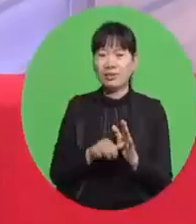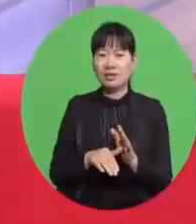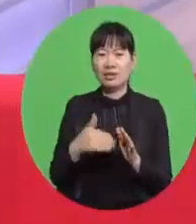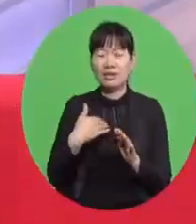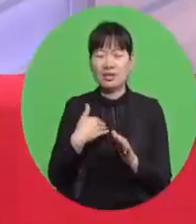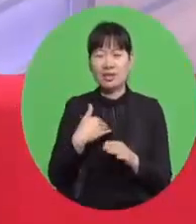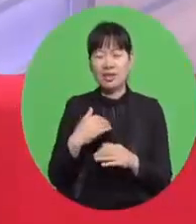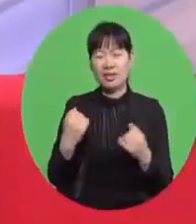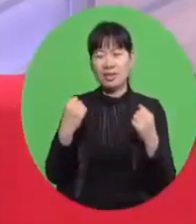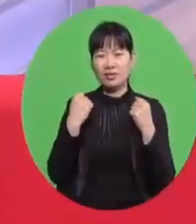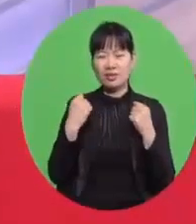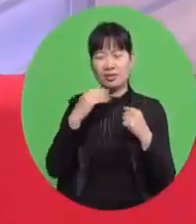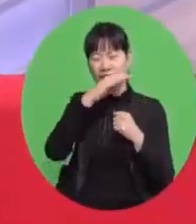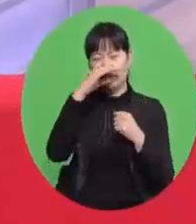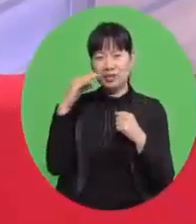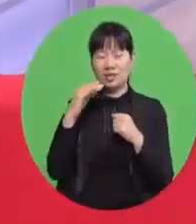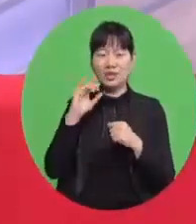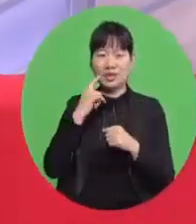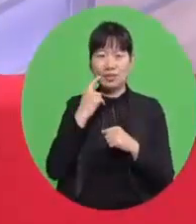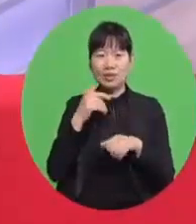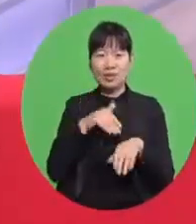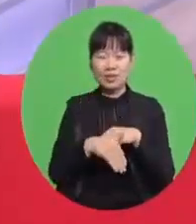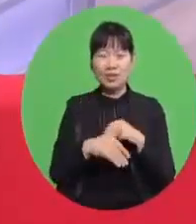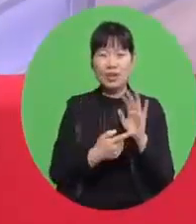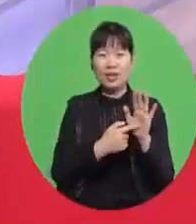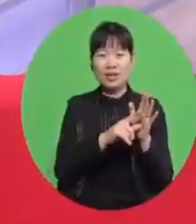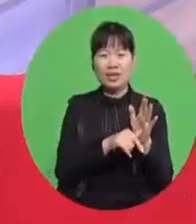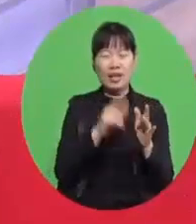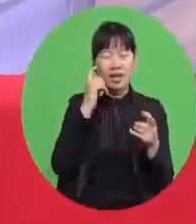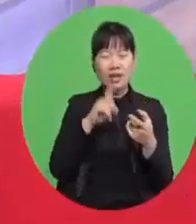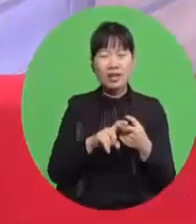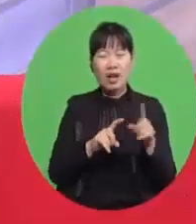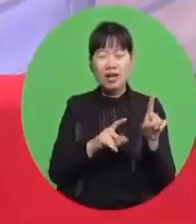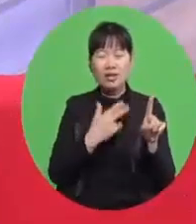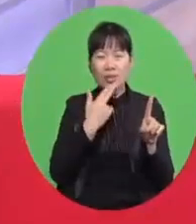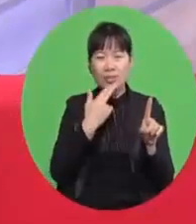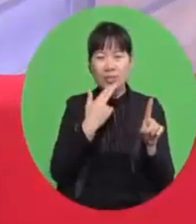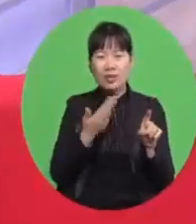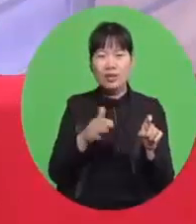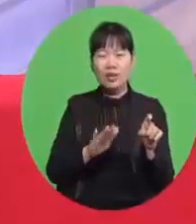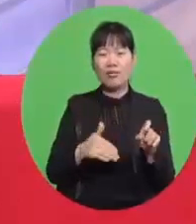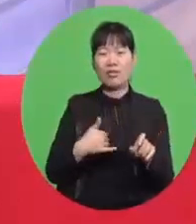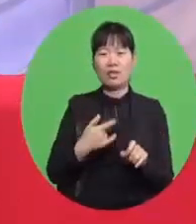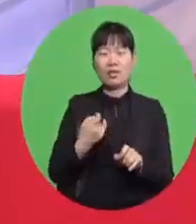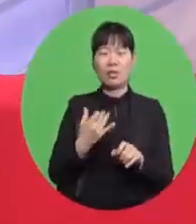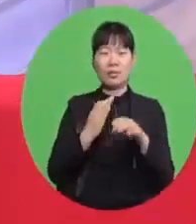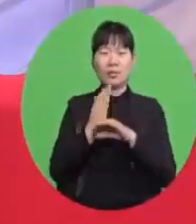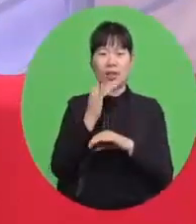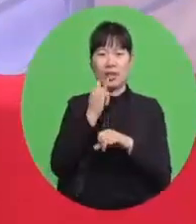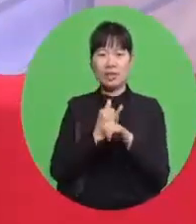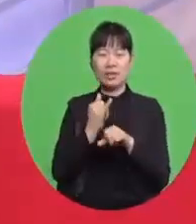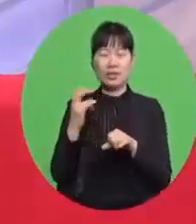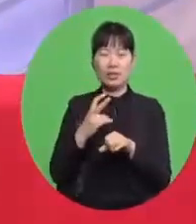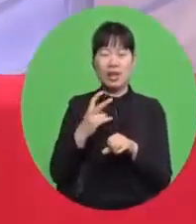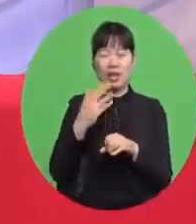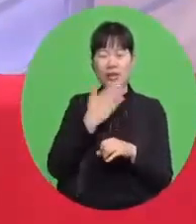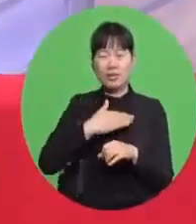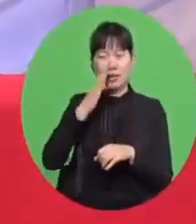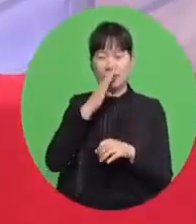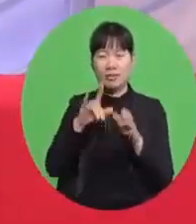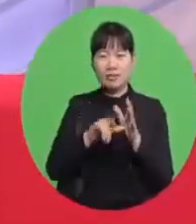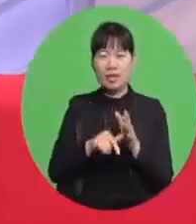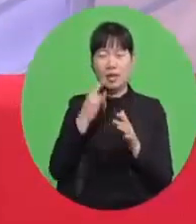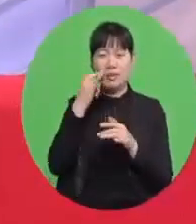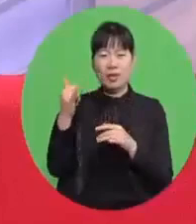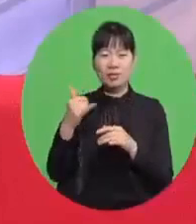내가 정상적으로 예쁜 방식으로 뭔가 표현을 했을 때는 전혀 관심을 받지 못하다가 내가 좀 과격하게 아니면 좀 기분 나쁘게 했을